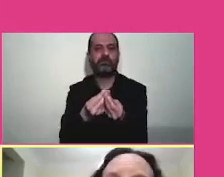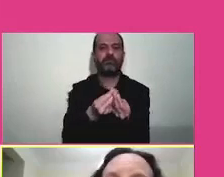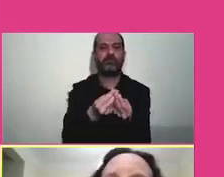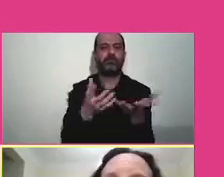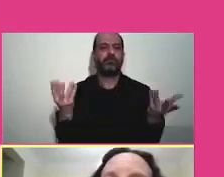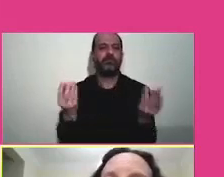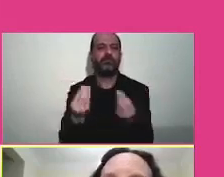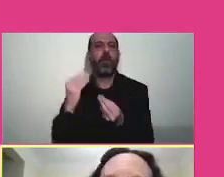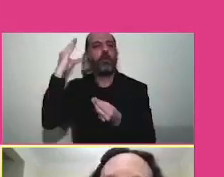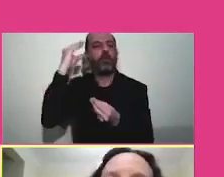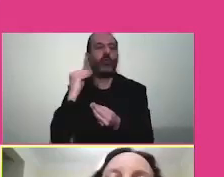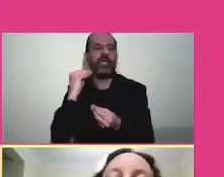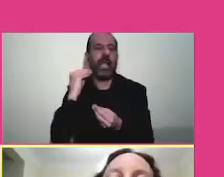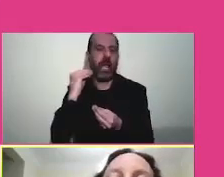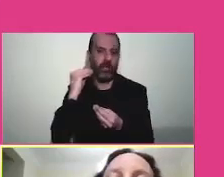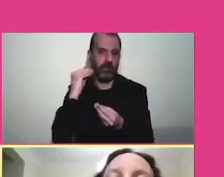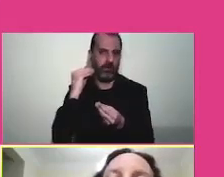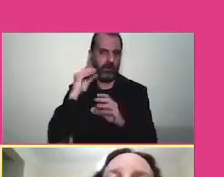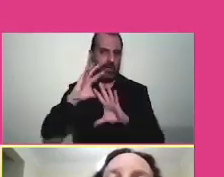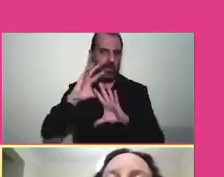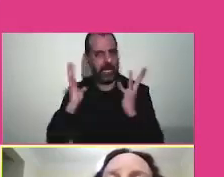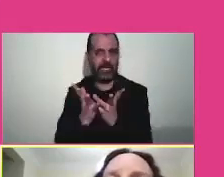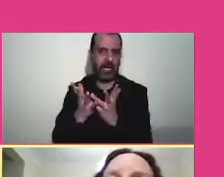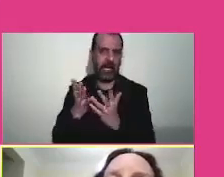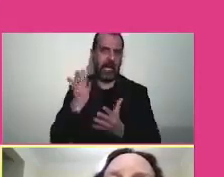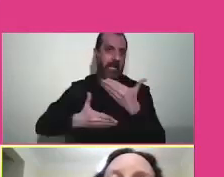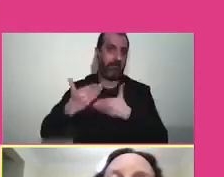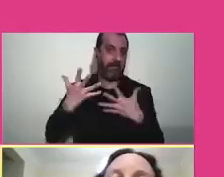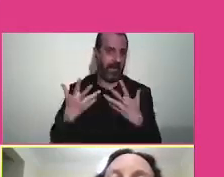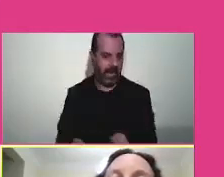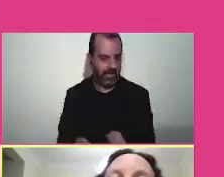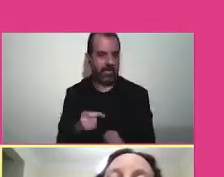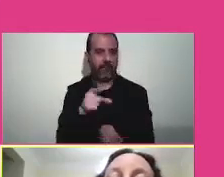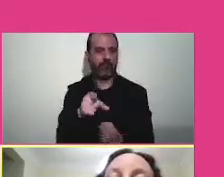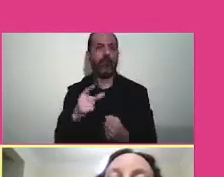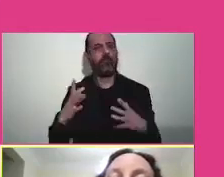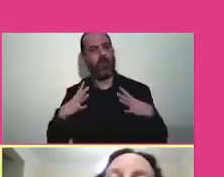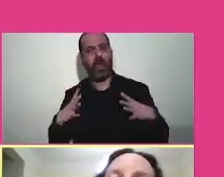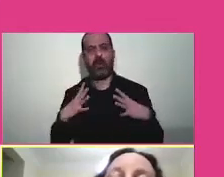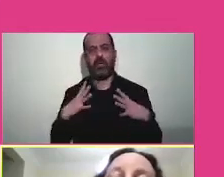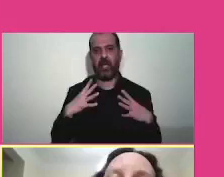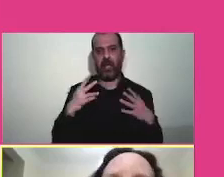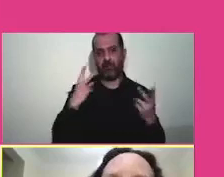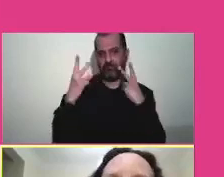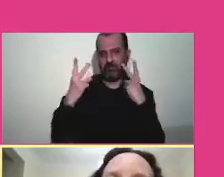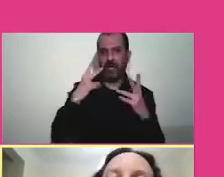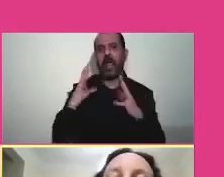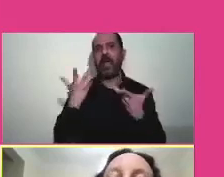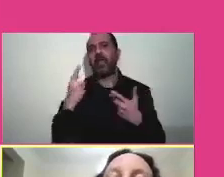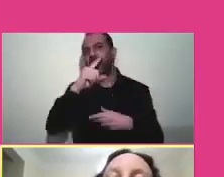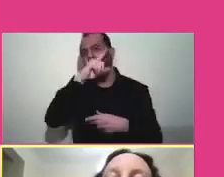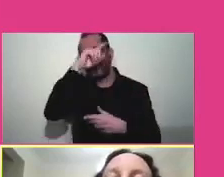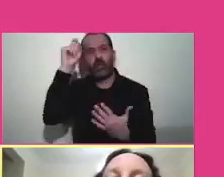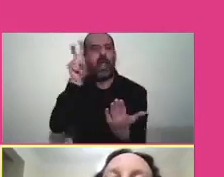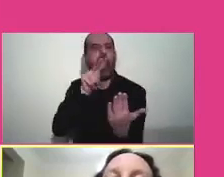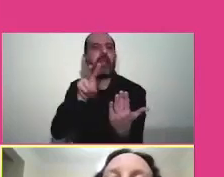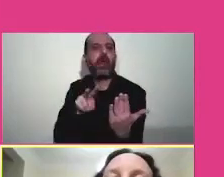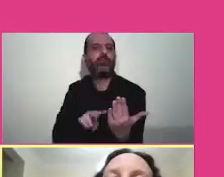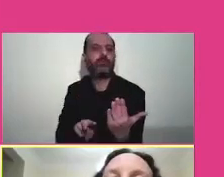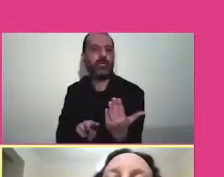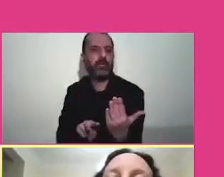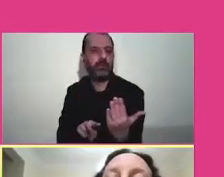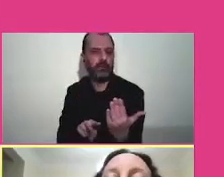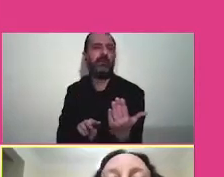με νοητική αναπηρία ή ευρύτερα με κάποιες δυσκολίες ανάγνωσης,